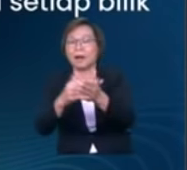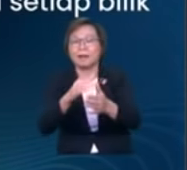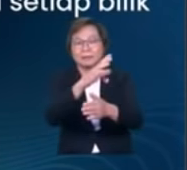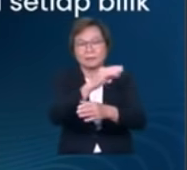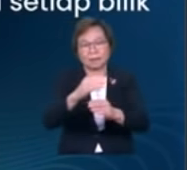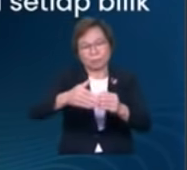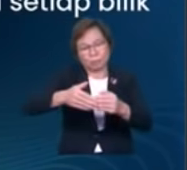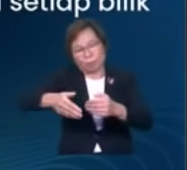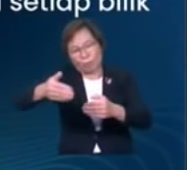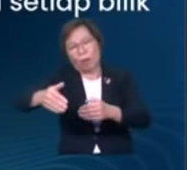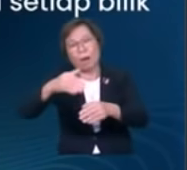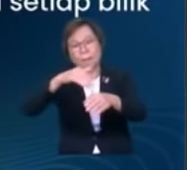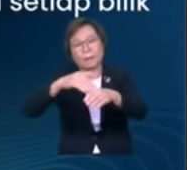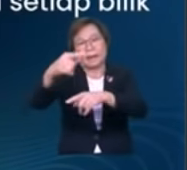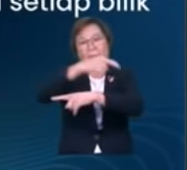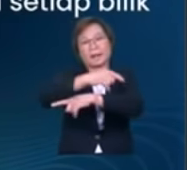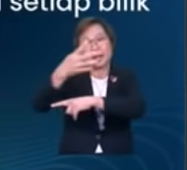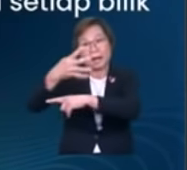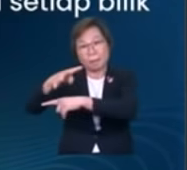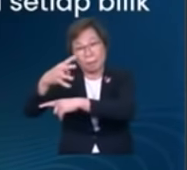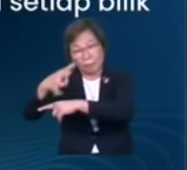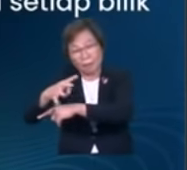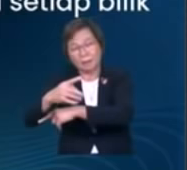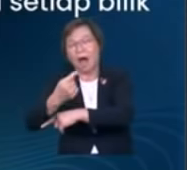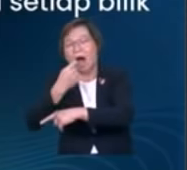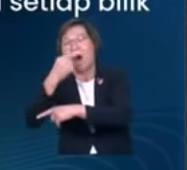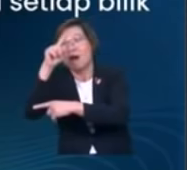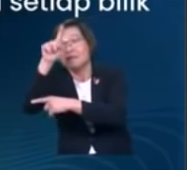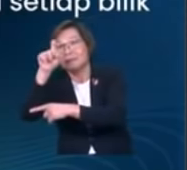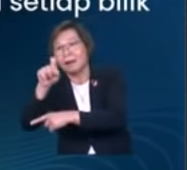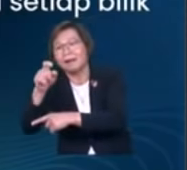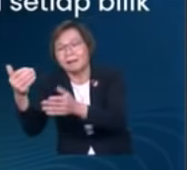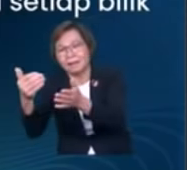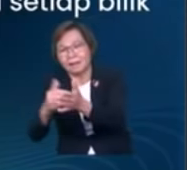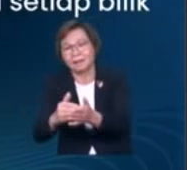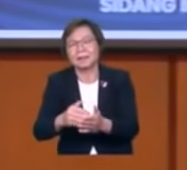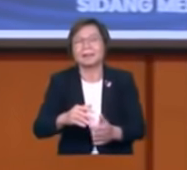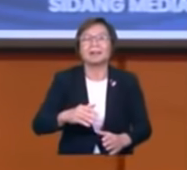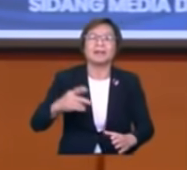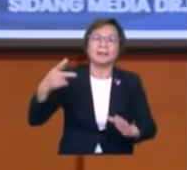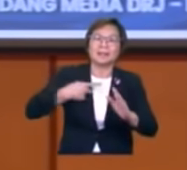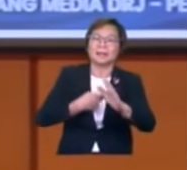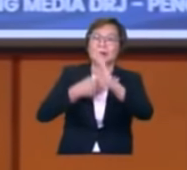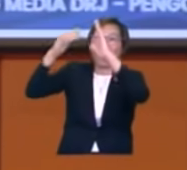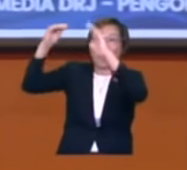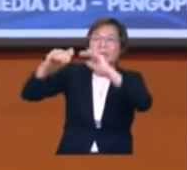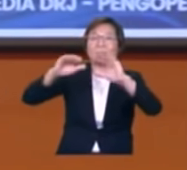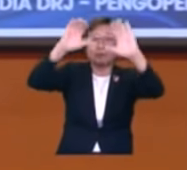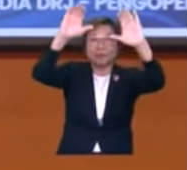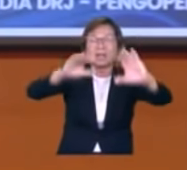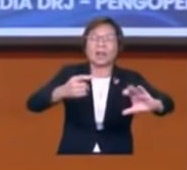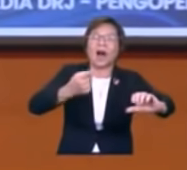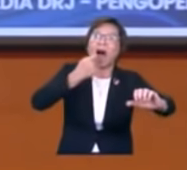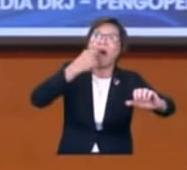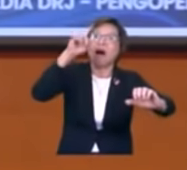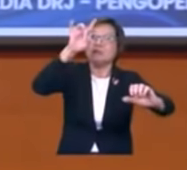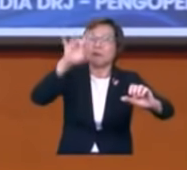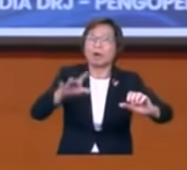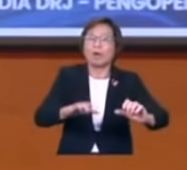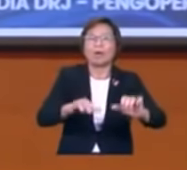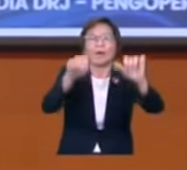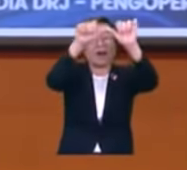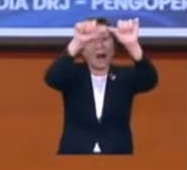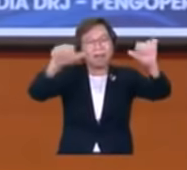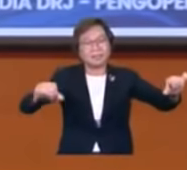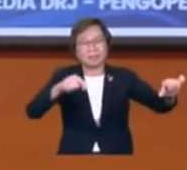ke-14 mereka akan dites kali lagi ke harap dengan pendekatan ini maka asrama itu sendiri menjadi